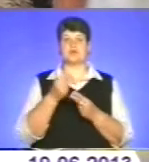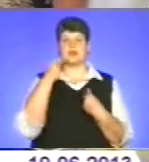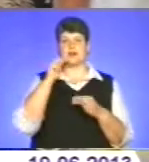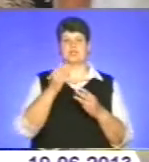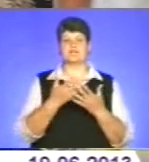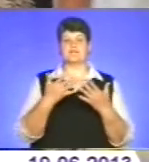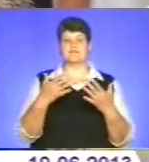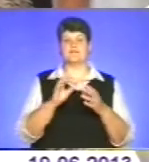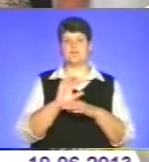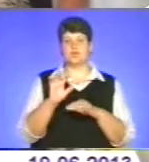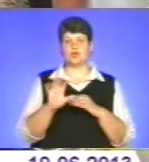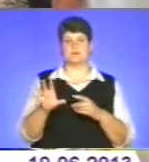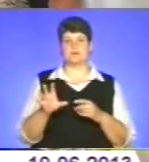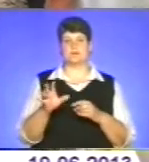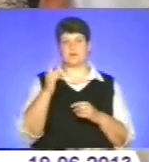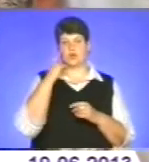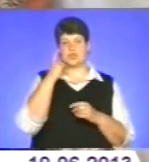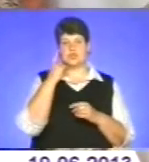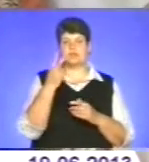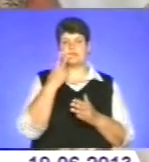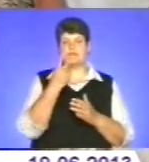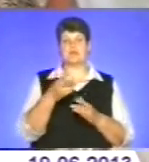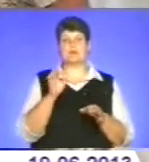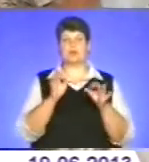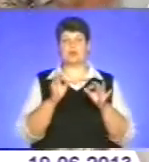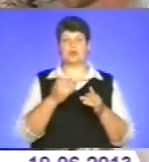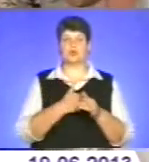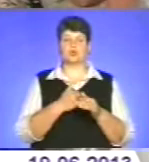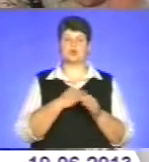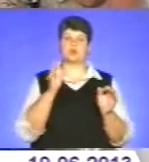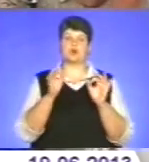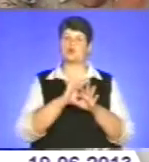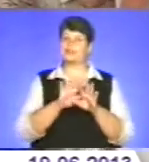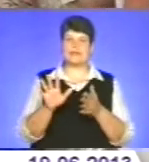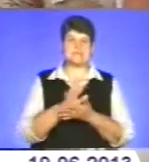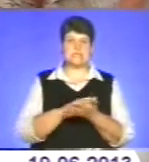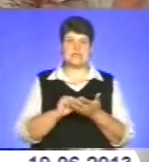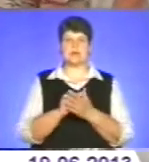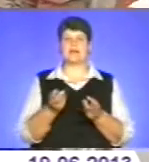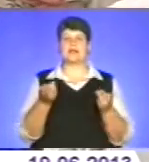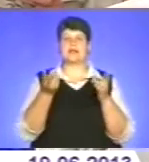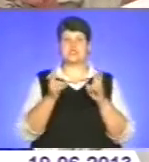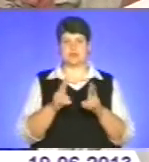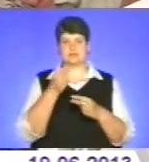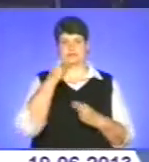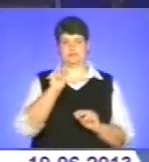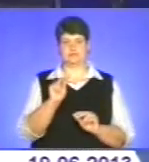зору очима своїми, дивлячись на природу, хочуть, щоб природу не знищили, все-таки залишали найбільш